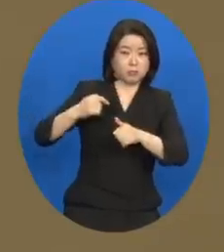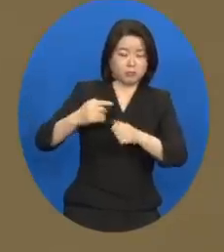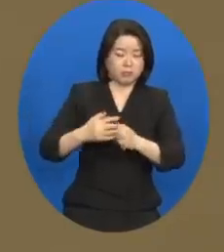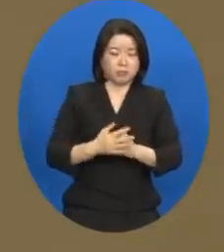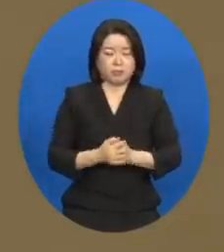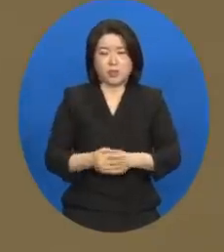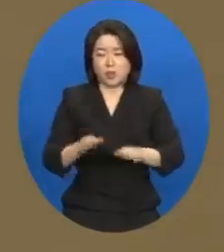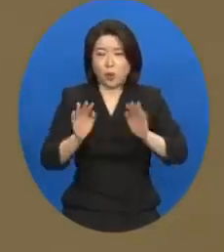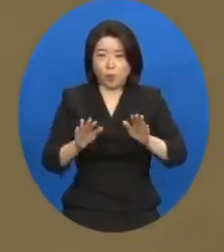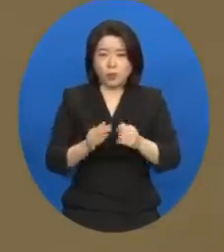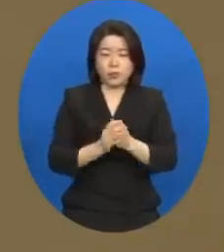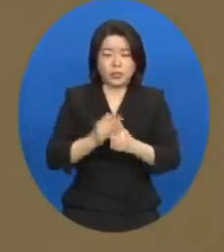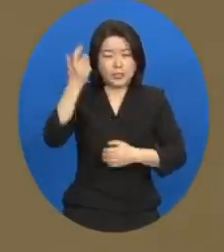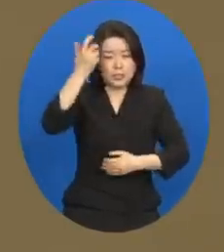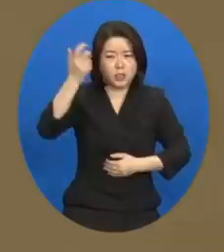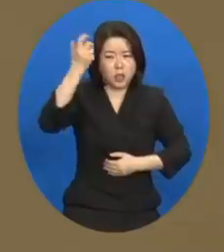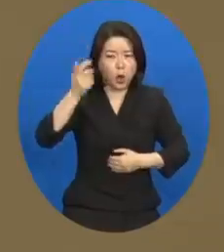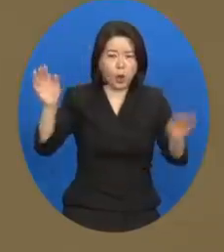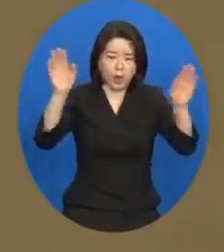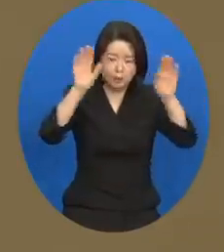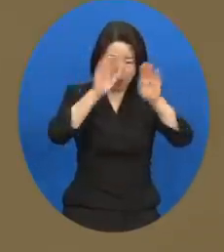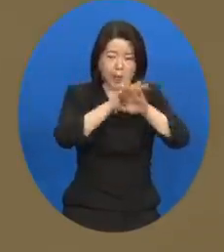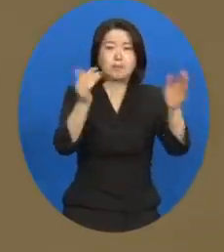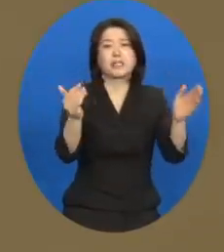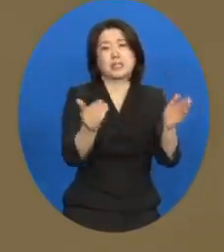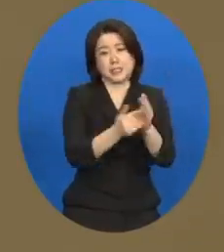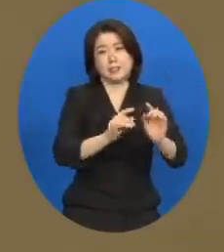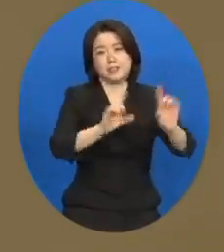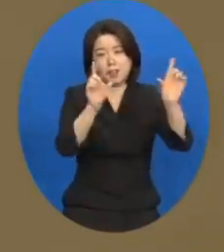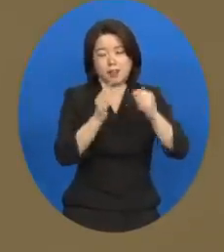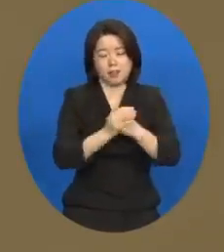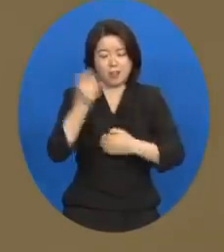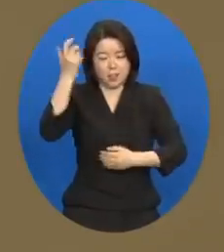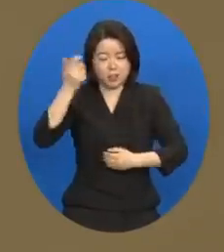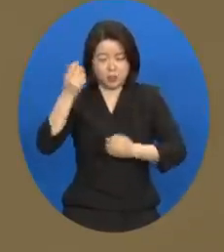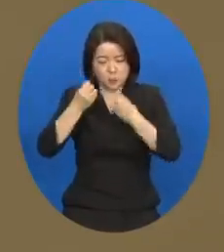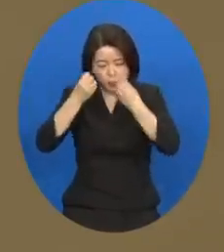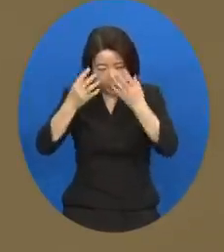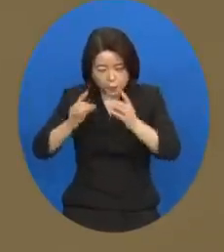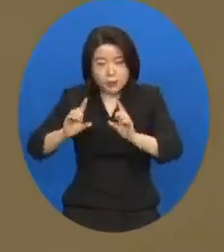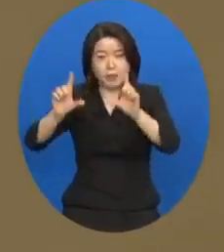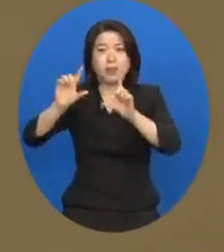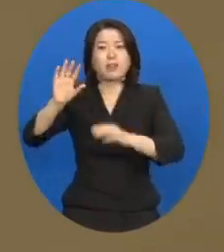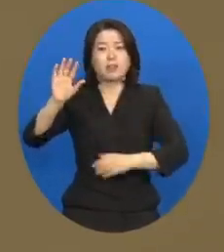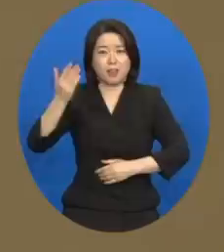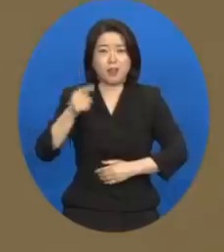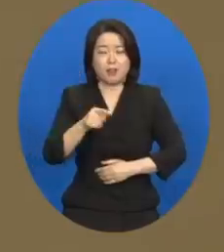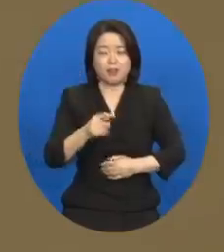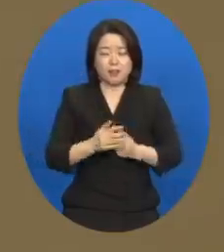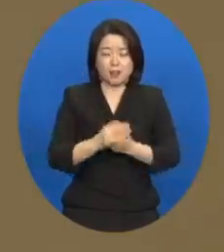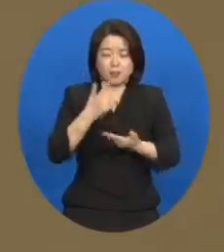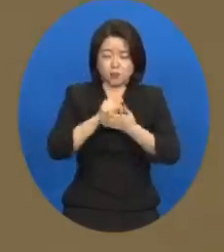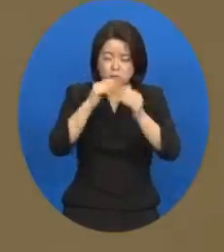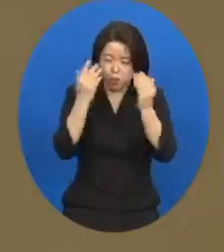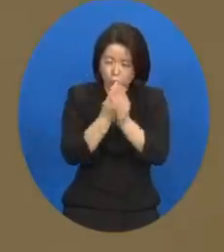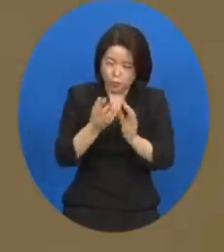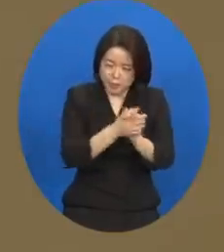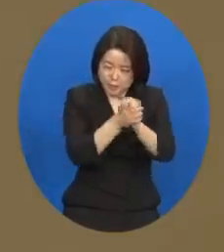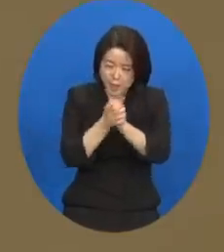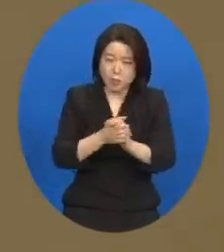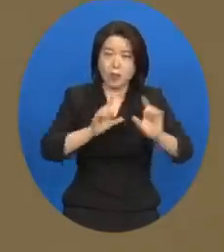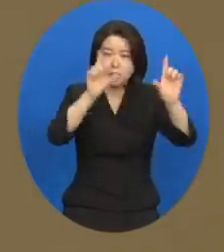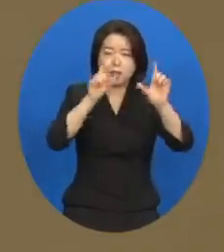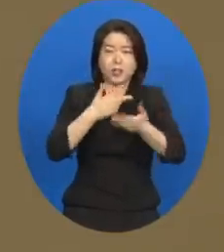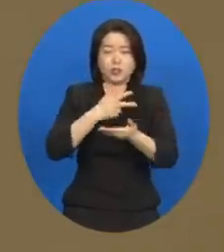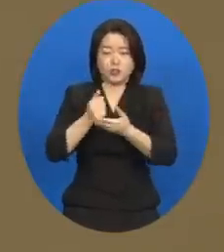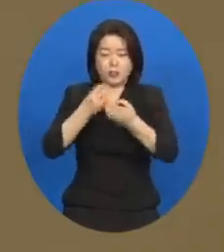오늘이 영혼의 밤이 지난 날, 영적으로 새로워진 날, 주님과 온전히 연합한 날, 주님과 새로운